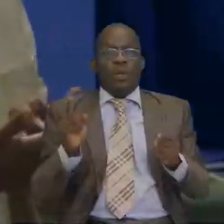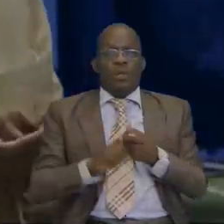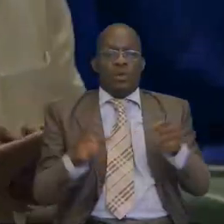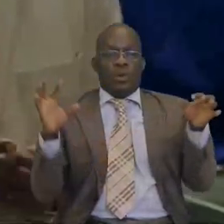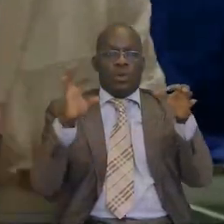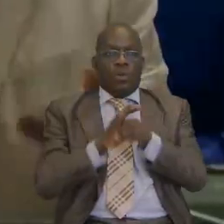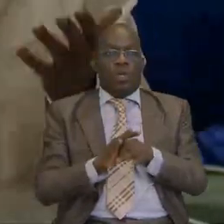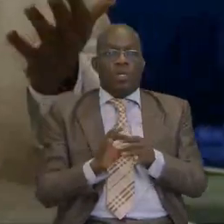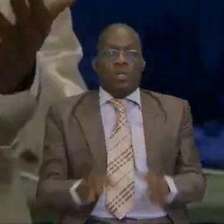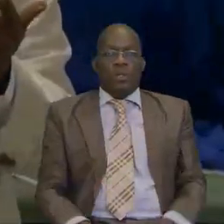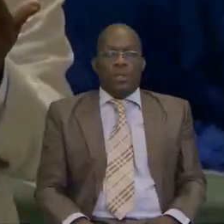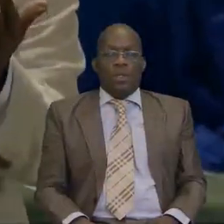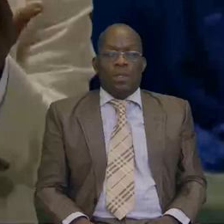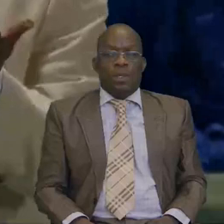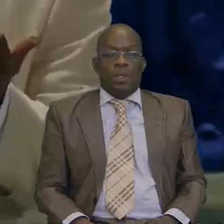pour